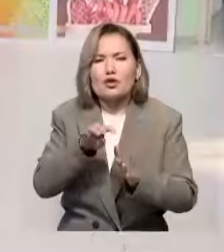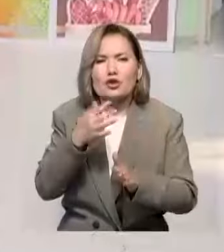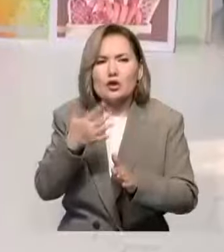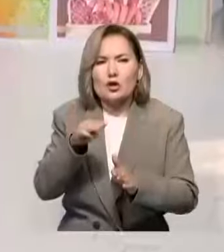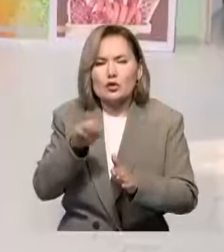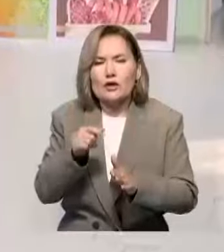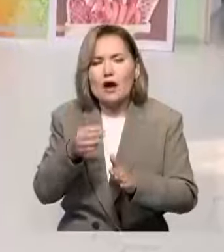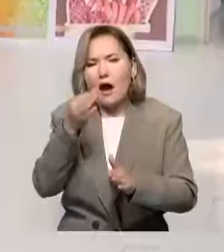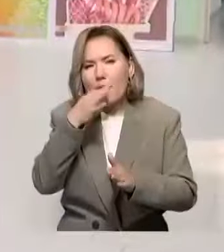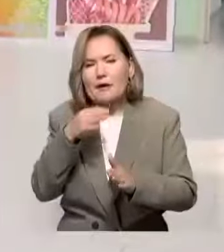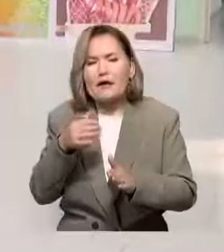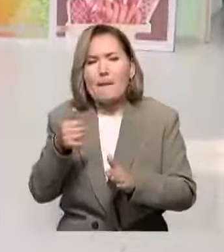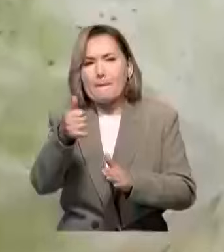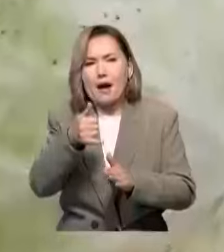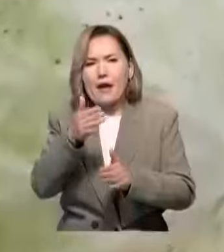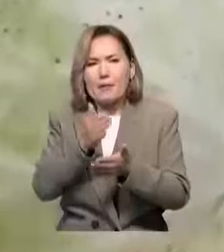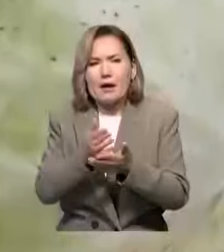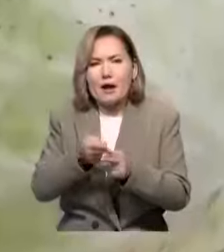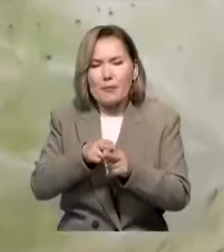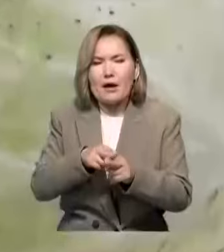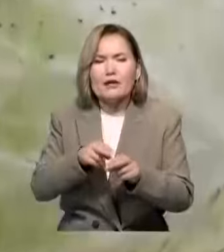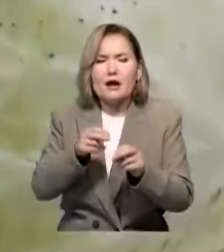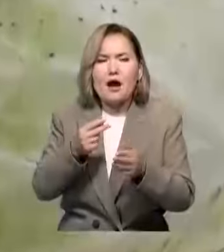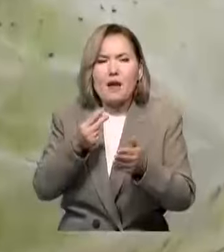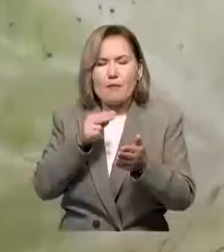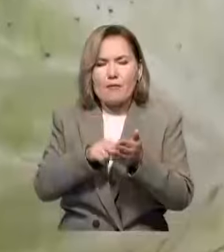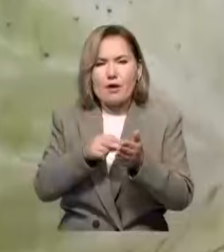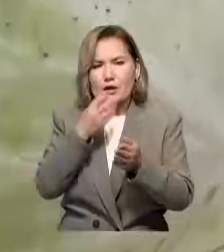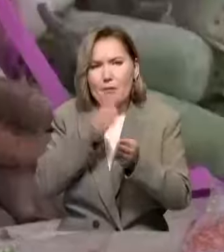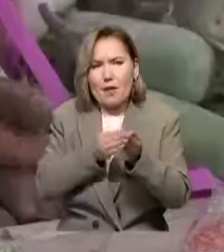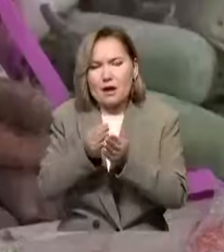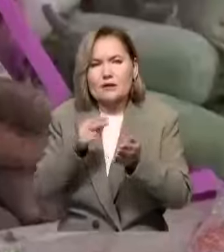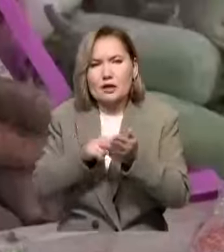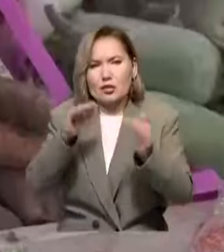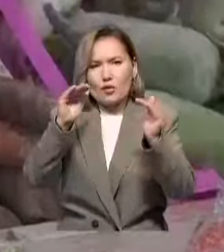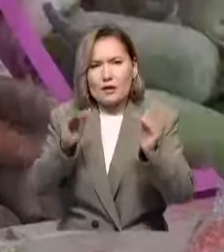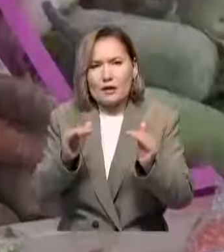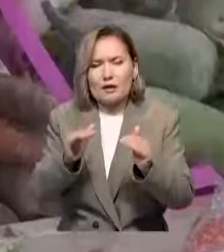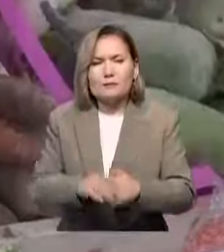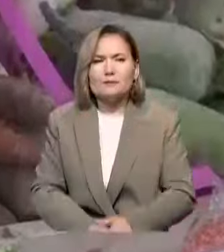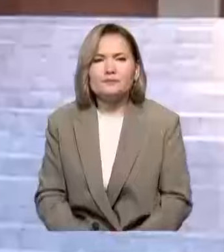тонна күнбағыс майы бар. Ал көкөніс бағасы айтарлықтай төмендеген.